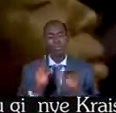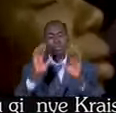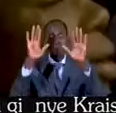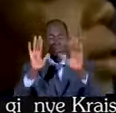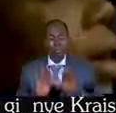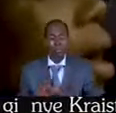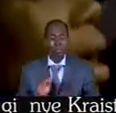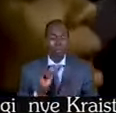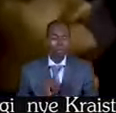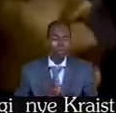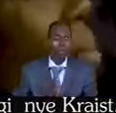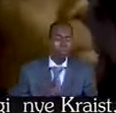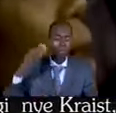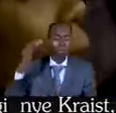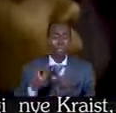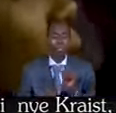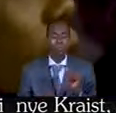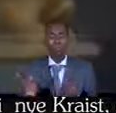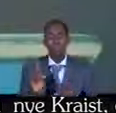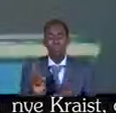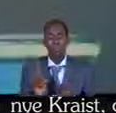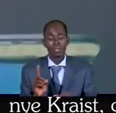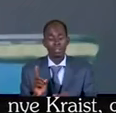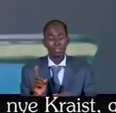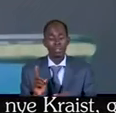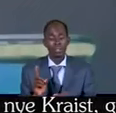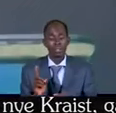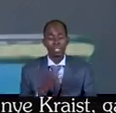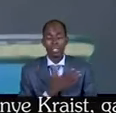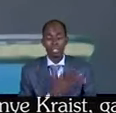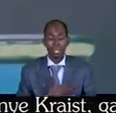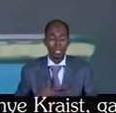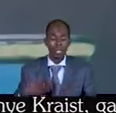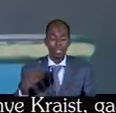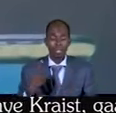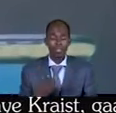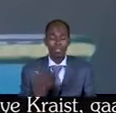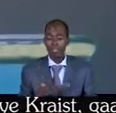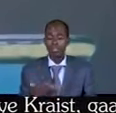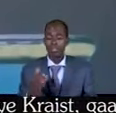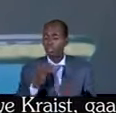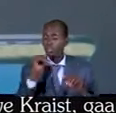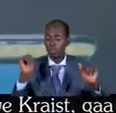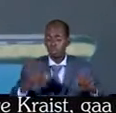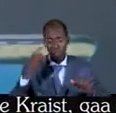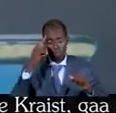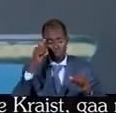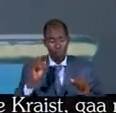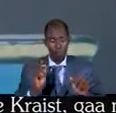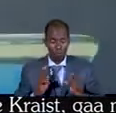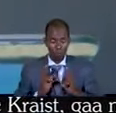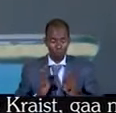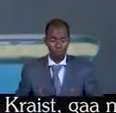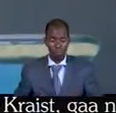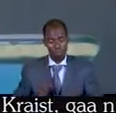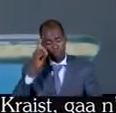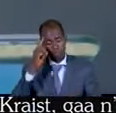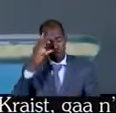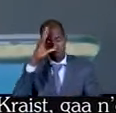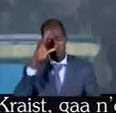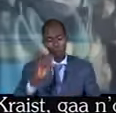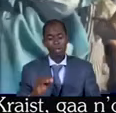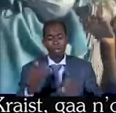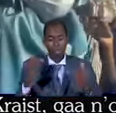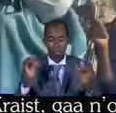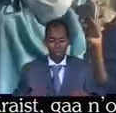ebe niile, ka ihe ịrịba ama were ọnọdụ ebe niile. Ihe mmadụ na-apụghị ime, ọ bụ ihe a pụrụ ime n'ebe Chineke nọ.